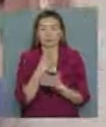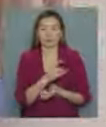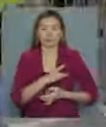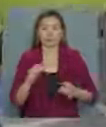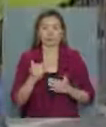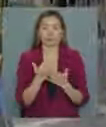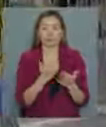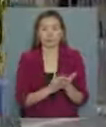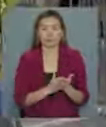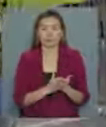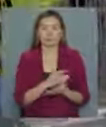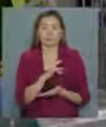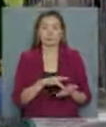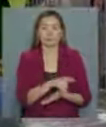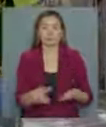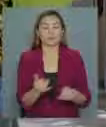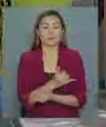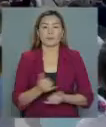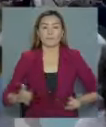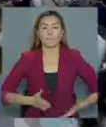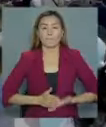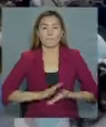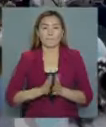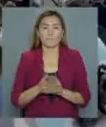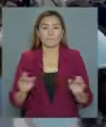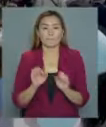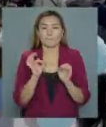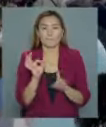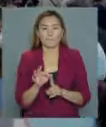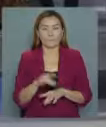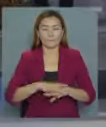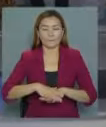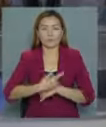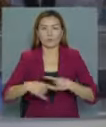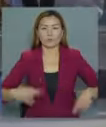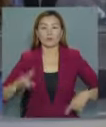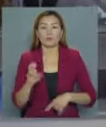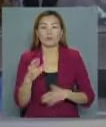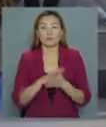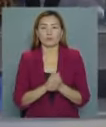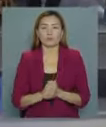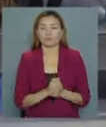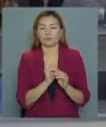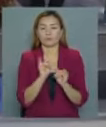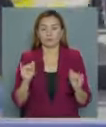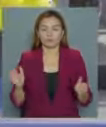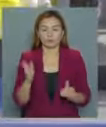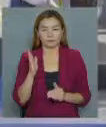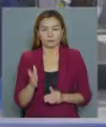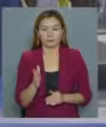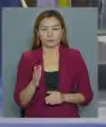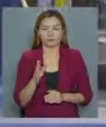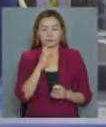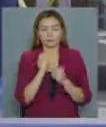мерекелік бағдарламаларын қала тұрғындарына тарту етті. Шараның да мақсаты сол еліміздегі әр ұлттың ынтымақтастығын арттырып, татулық пен